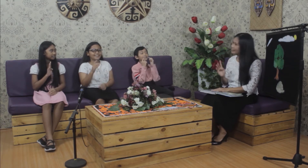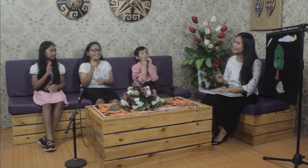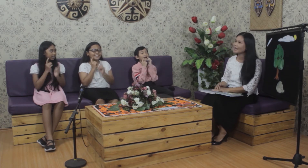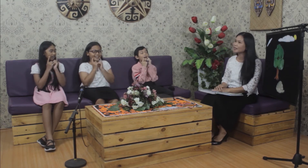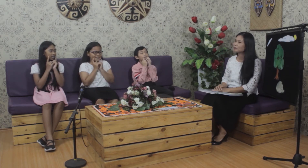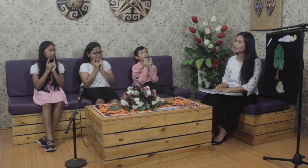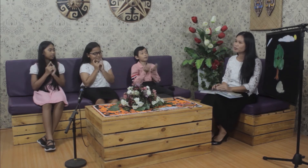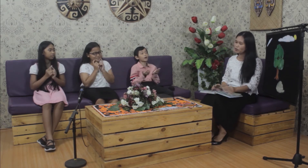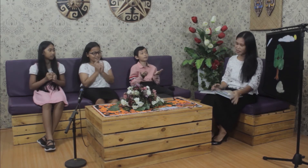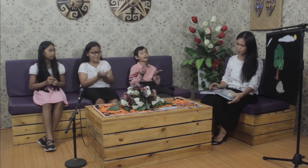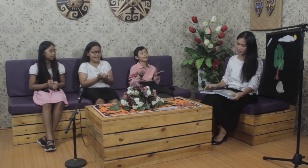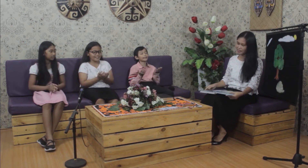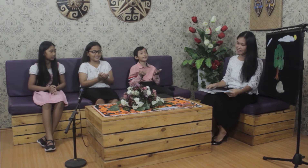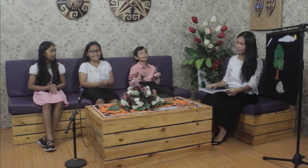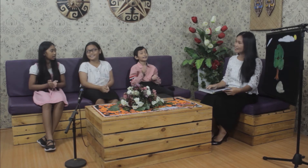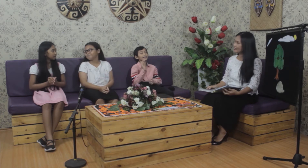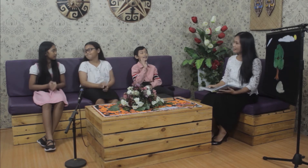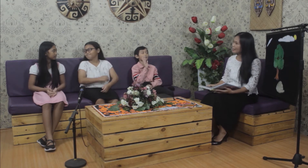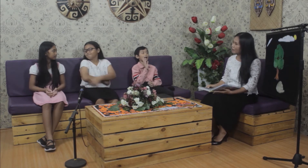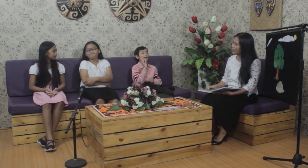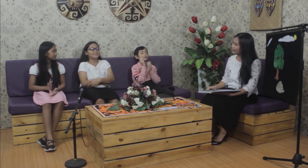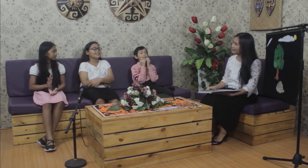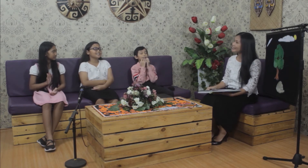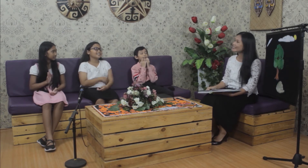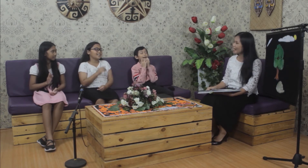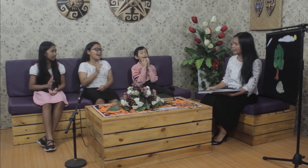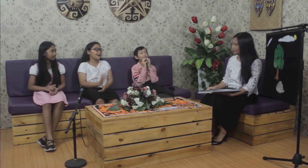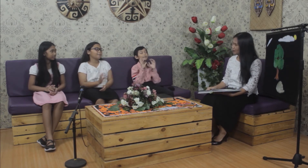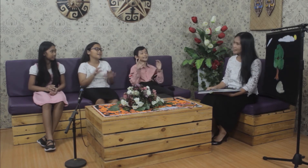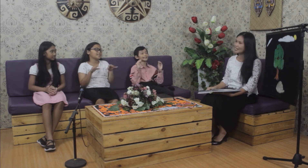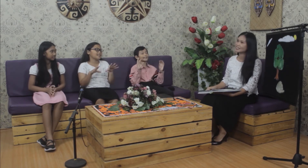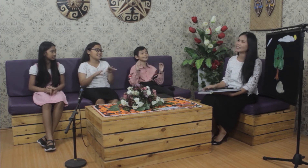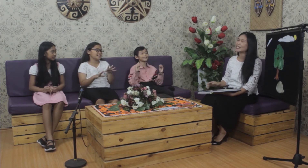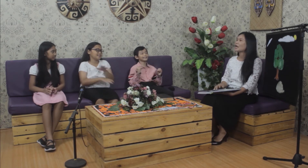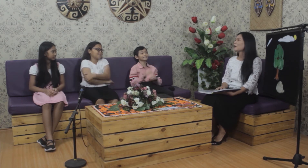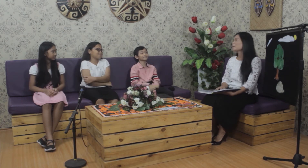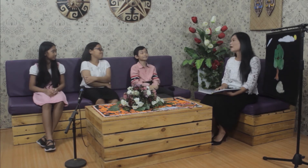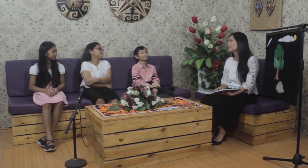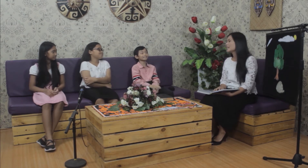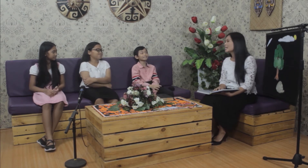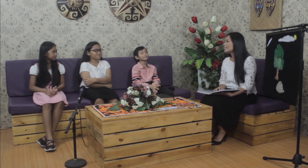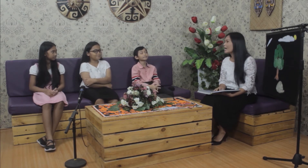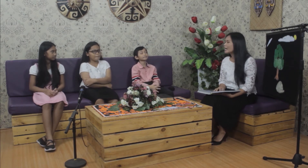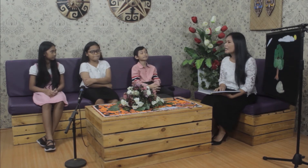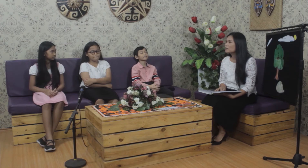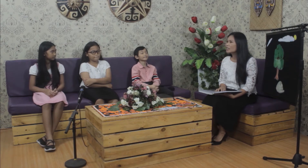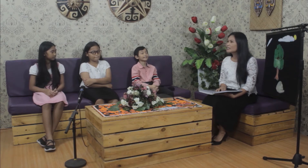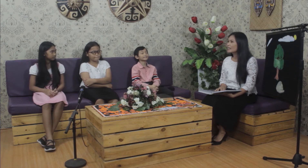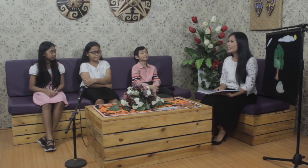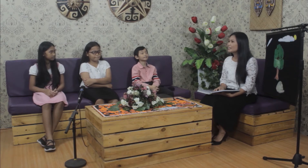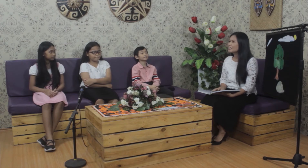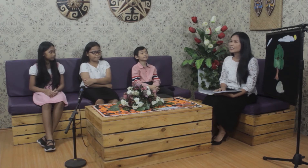Empat, senang berbuat baik. Lima, senang bersaksi. Baik, kita